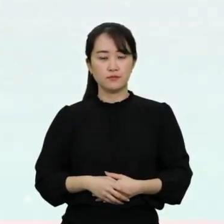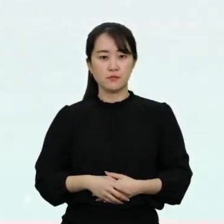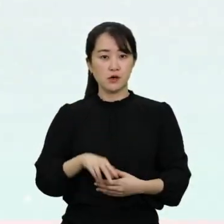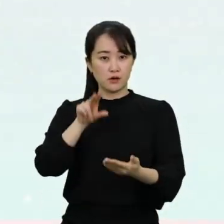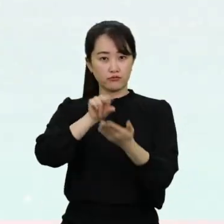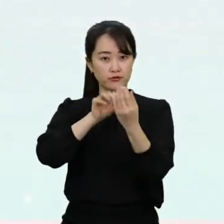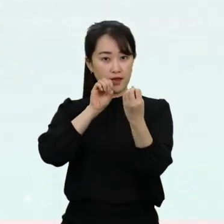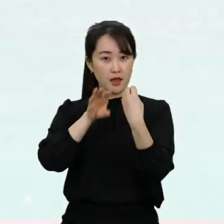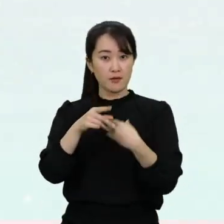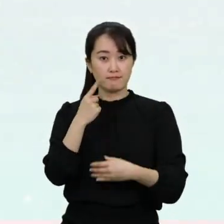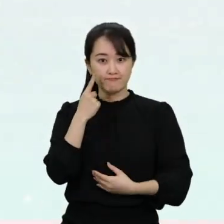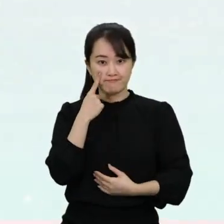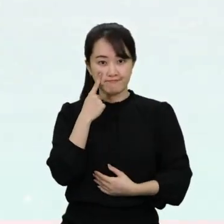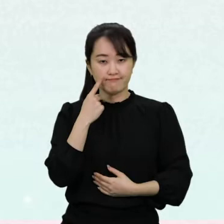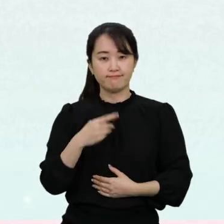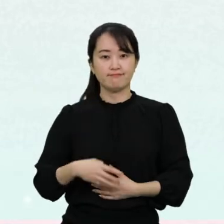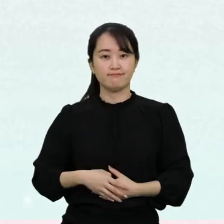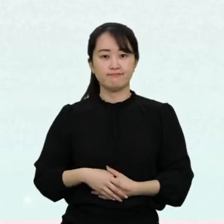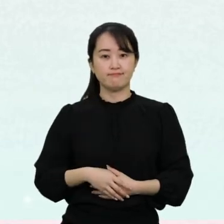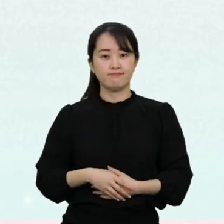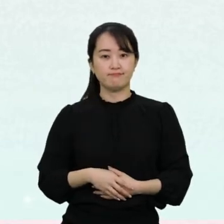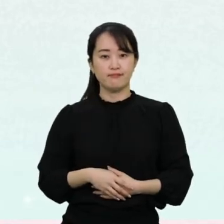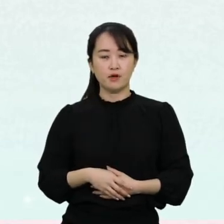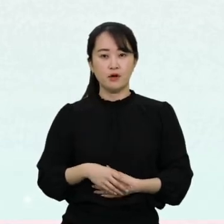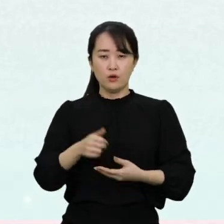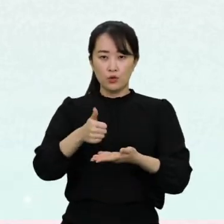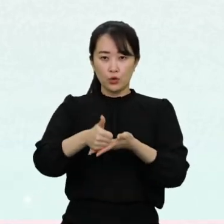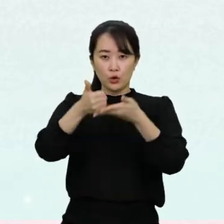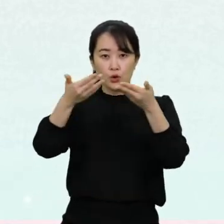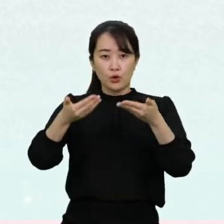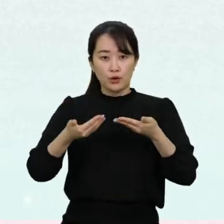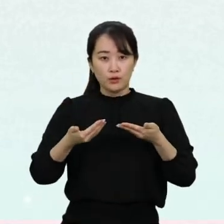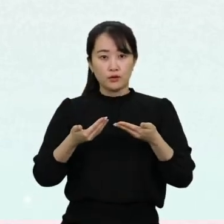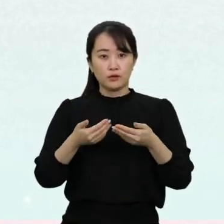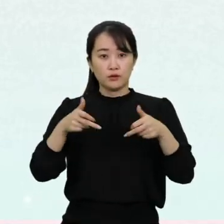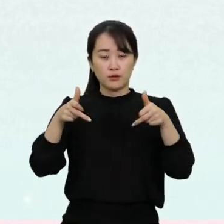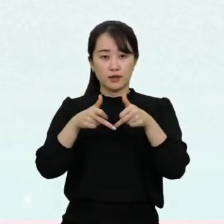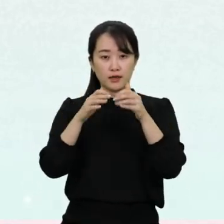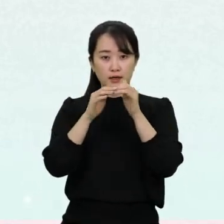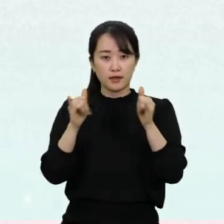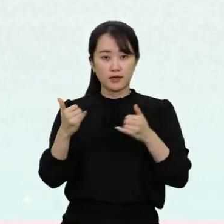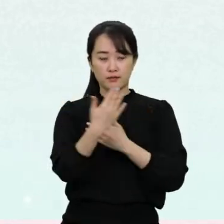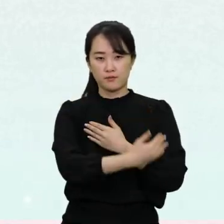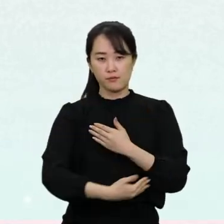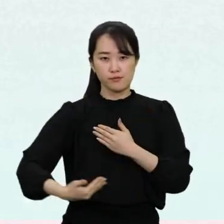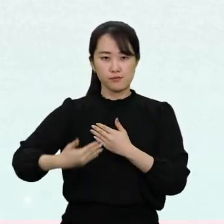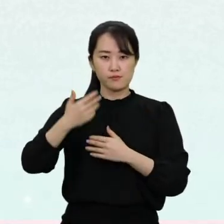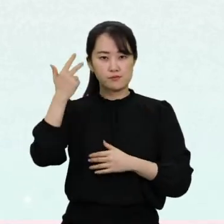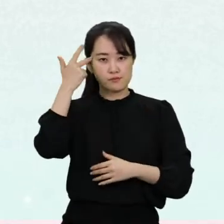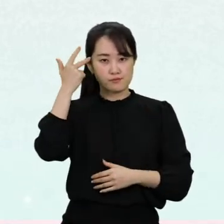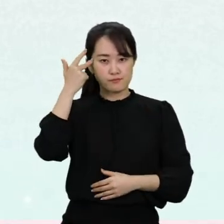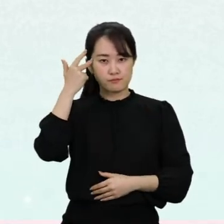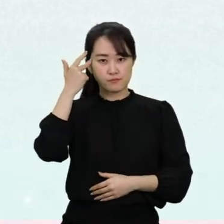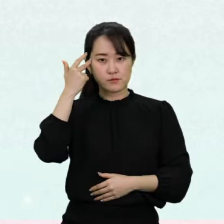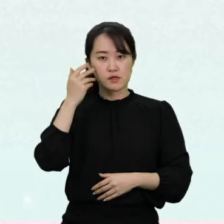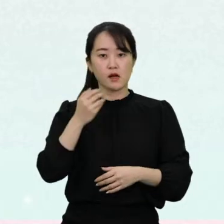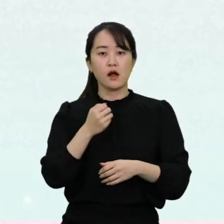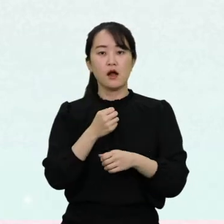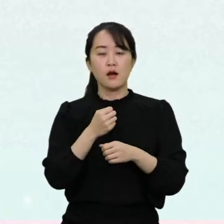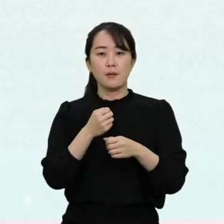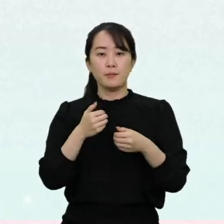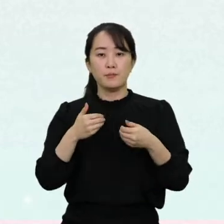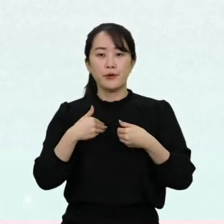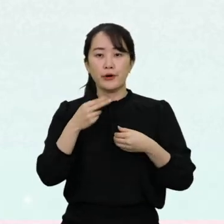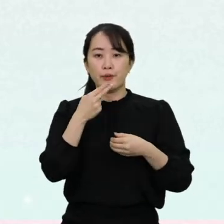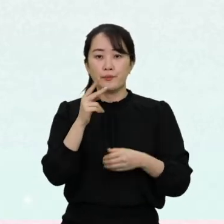퀴즈를 풀어볼까요? 다음 중 마땅히 존중받아야 할 장애인의 신체적, 정신적 고유성에 해당되지